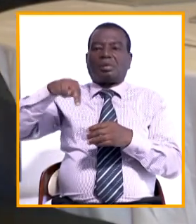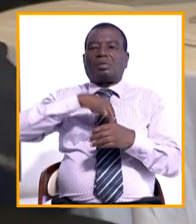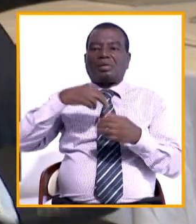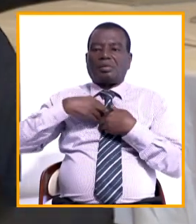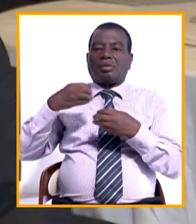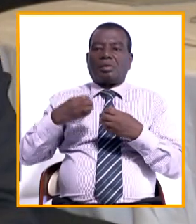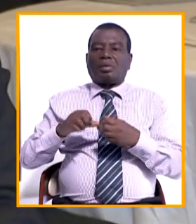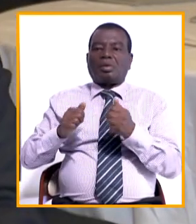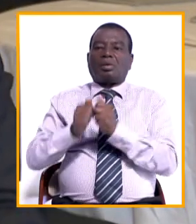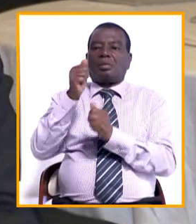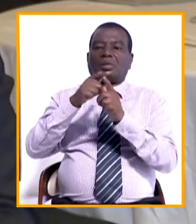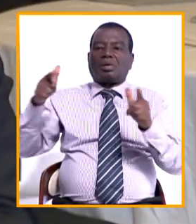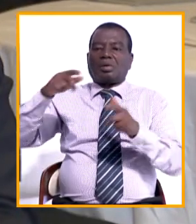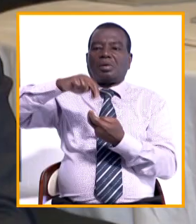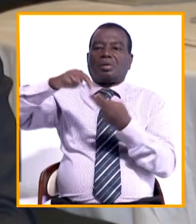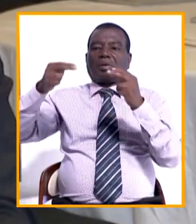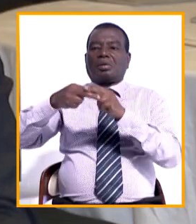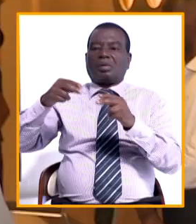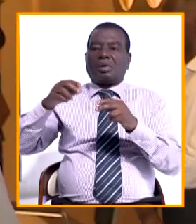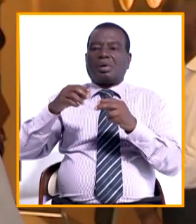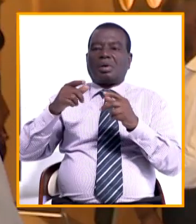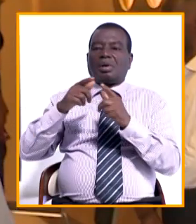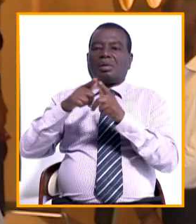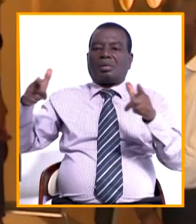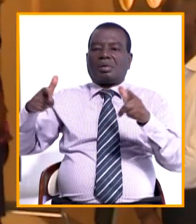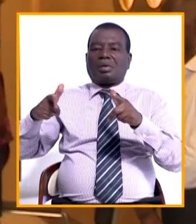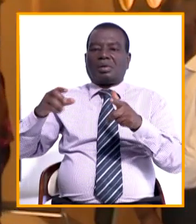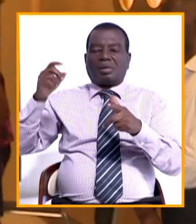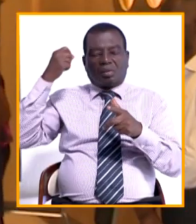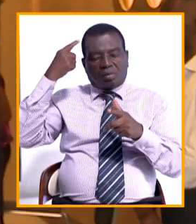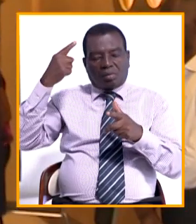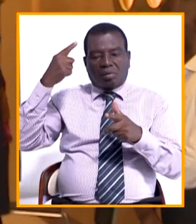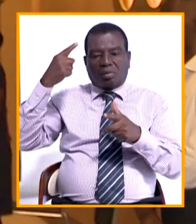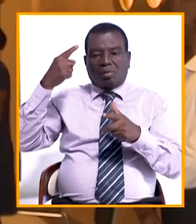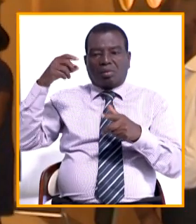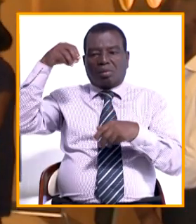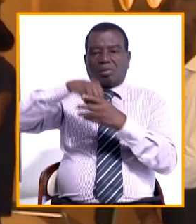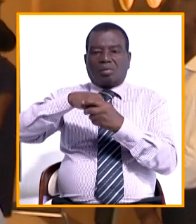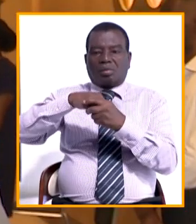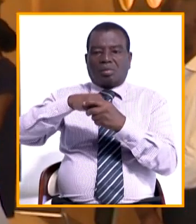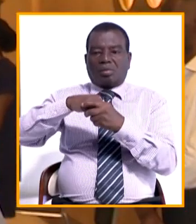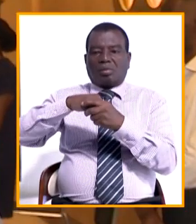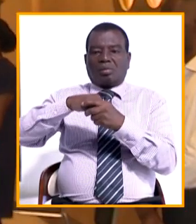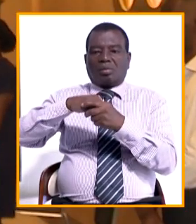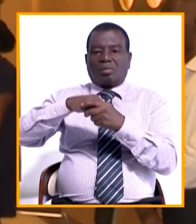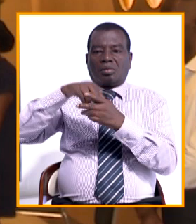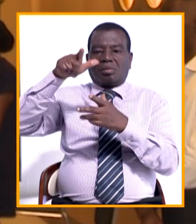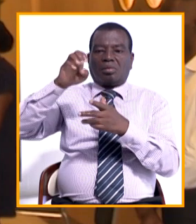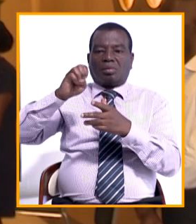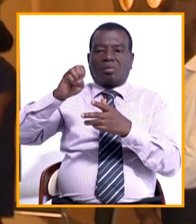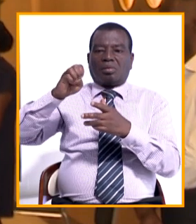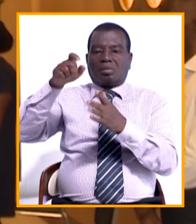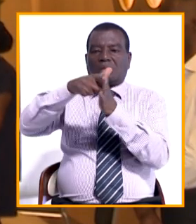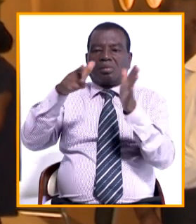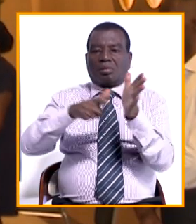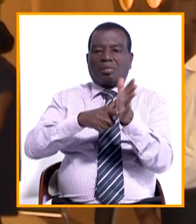plus grand nombre, à la plus large compréhension des concepts qui sont contenus dans le texte de